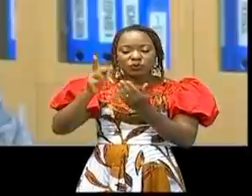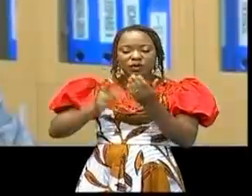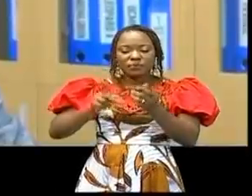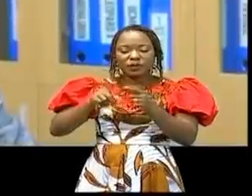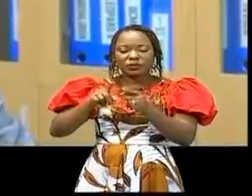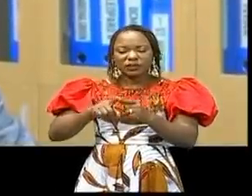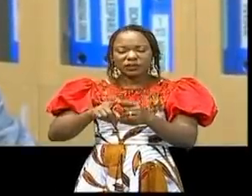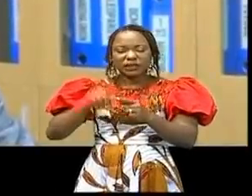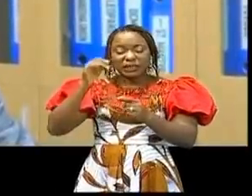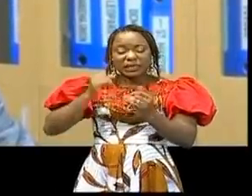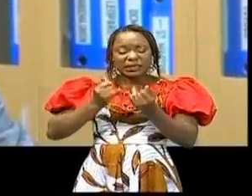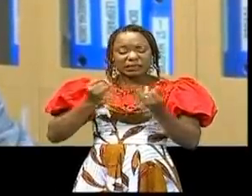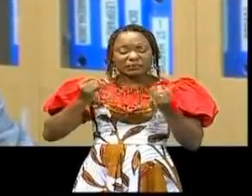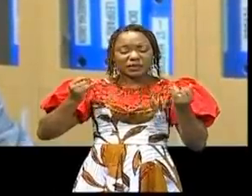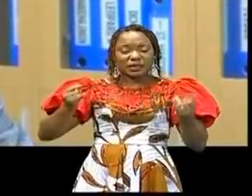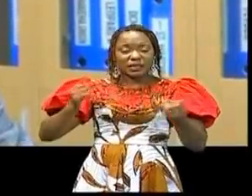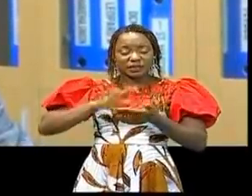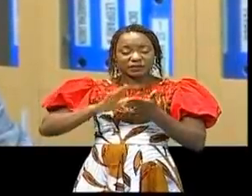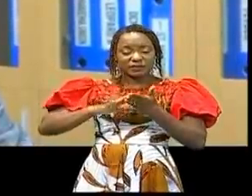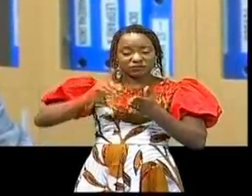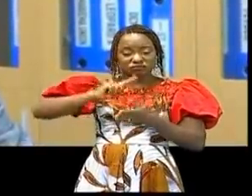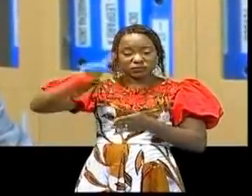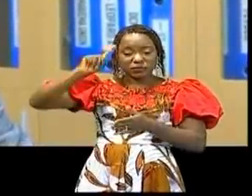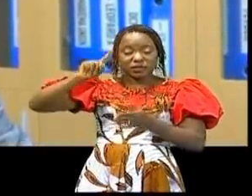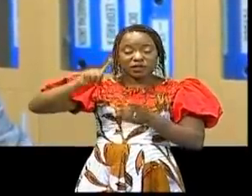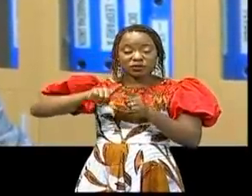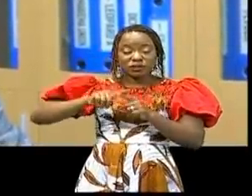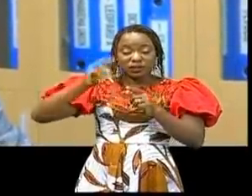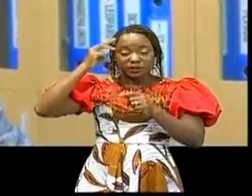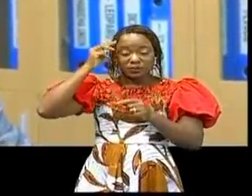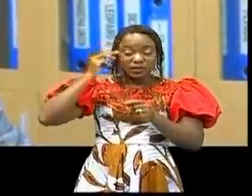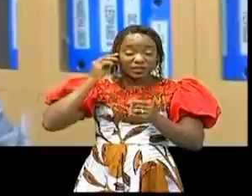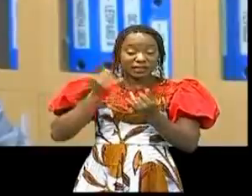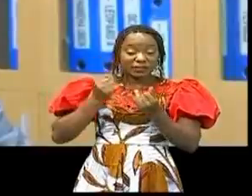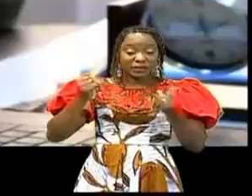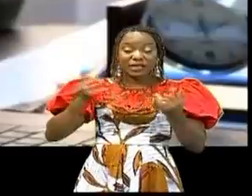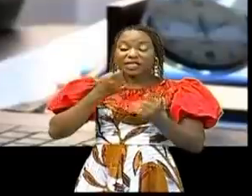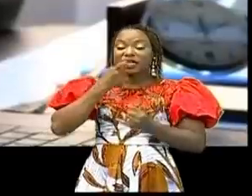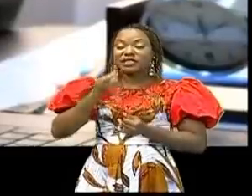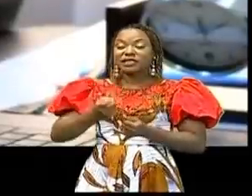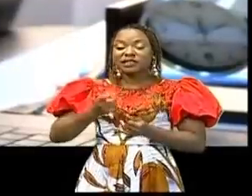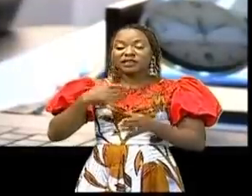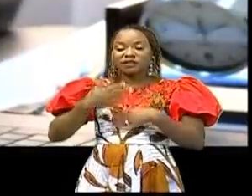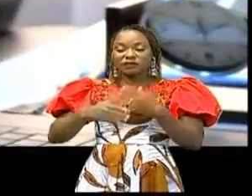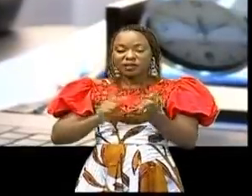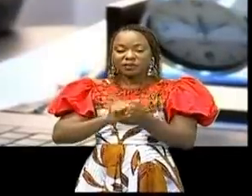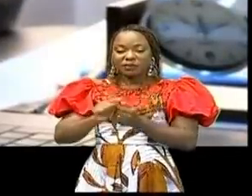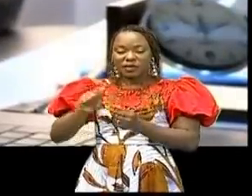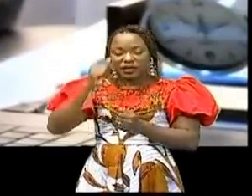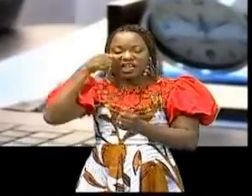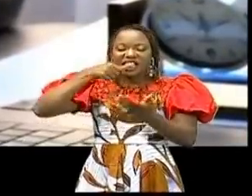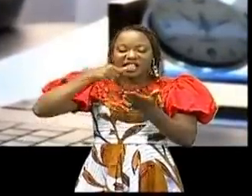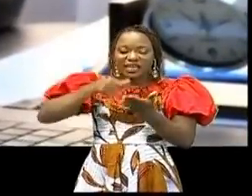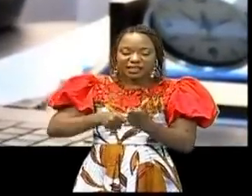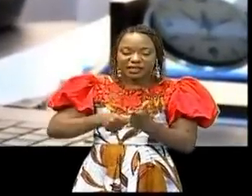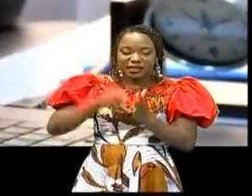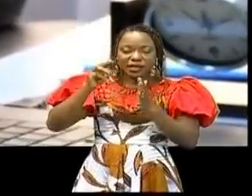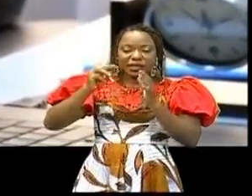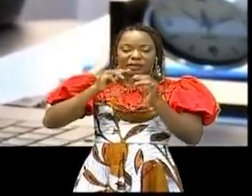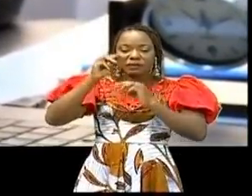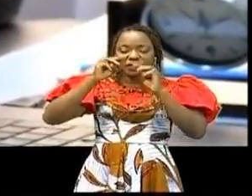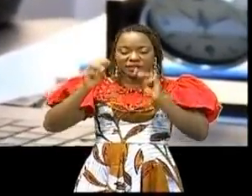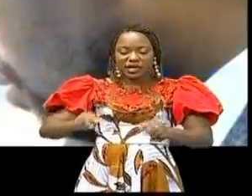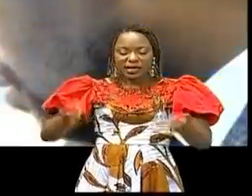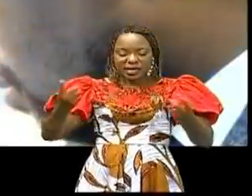normes et standards numériques, le ministre du Numérique a souligné que leur fixation légale se fera par voie d'arrêté ministériel.